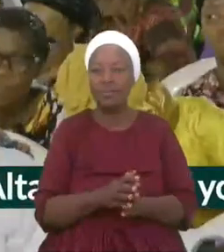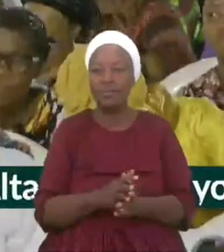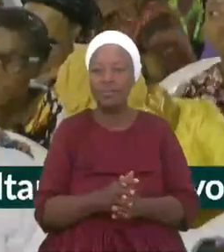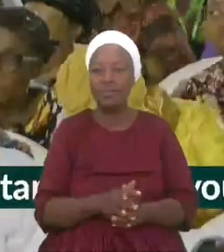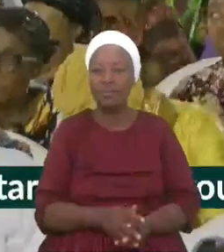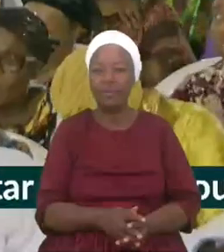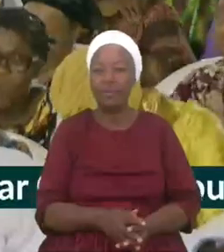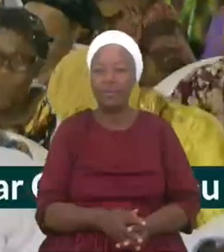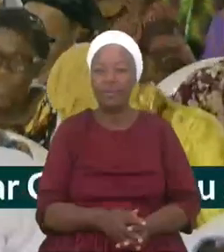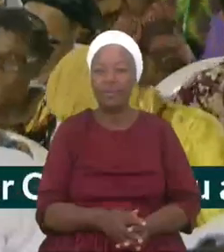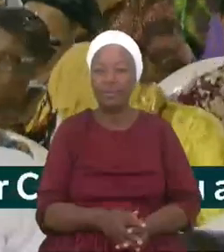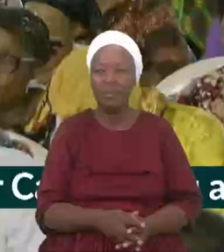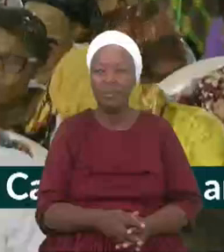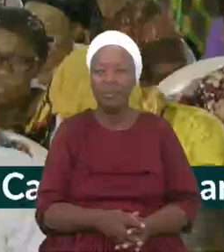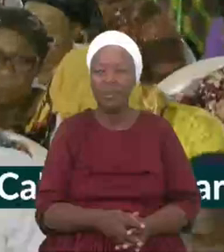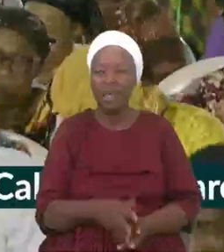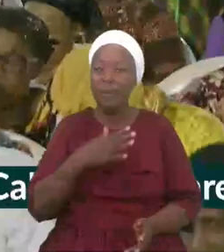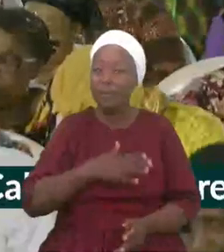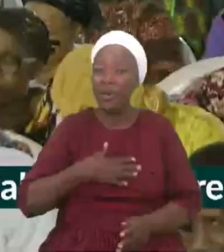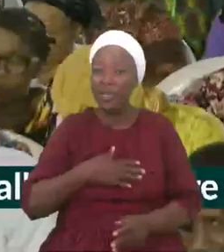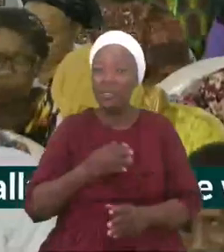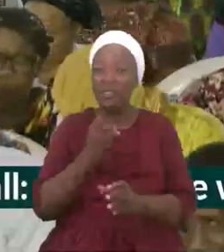nous allons nous apprendre maintenant